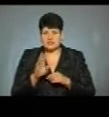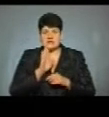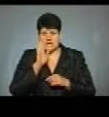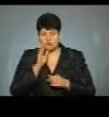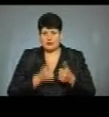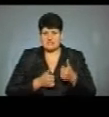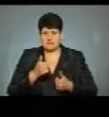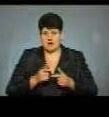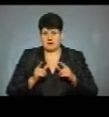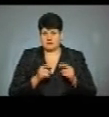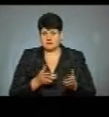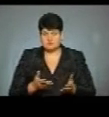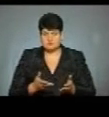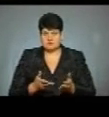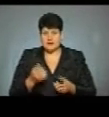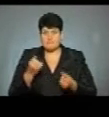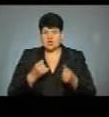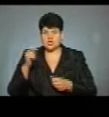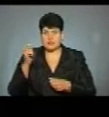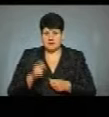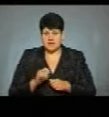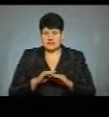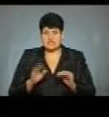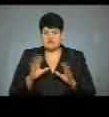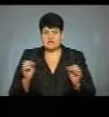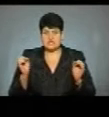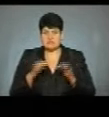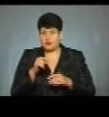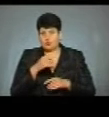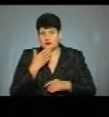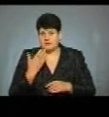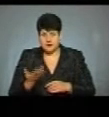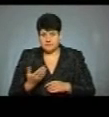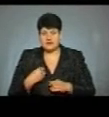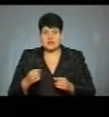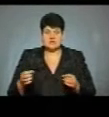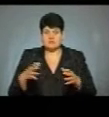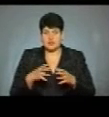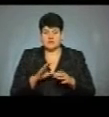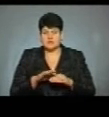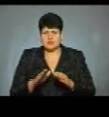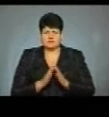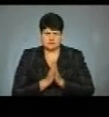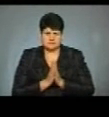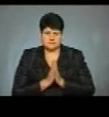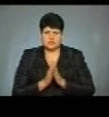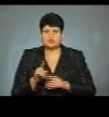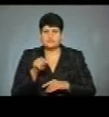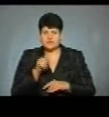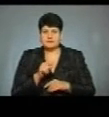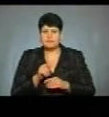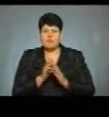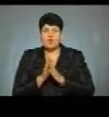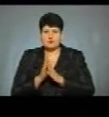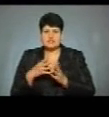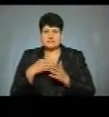змагання. Машина приїхала, діти всі зібралися, його немає. Я зібрала лінійку, попросила дітей, щоб вони